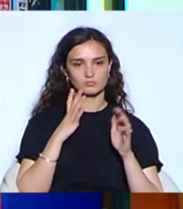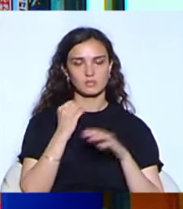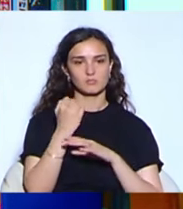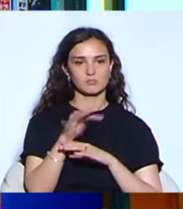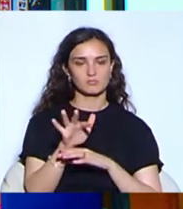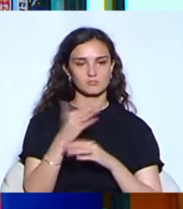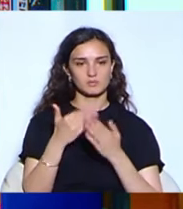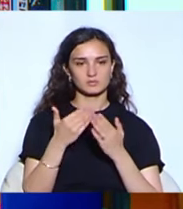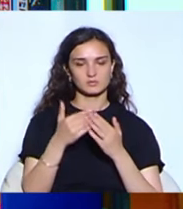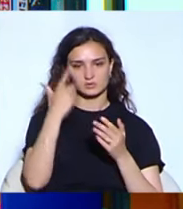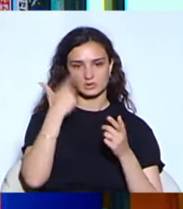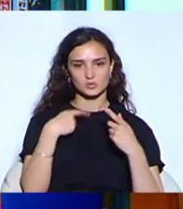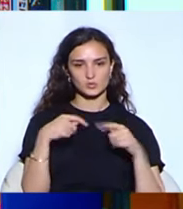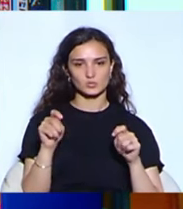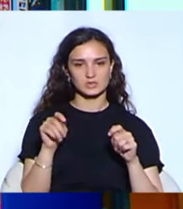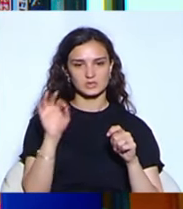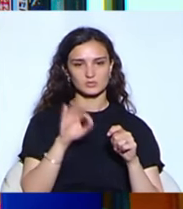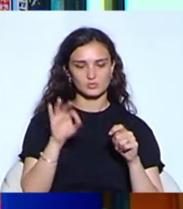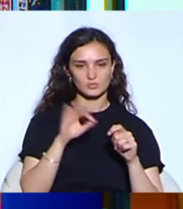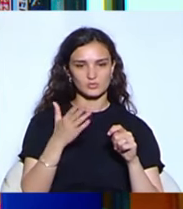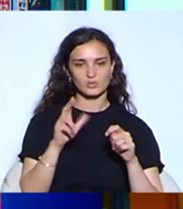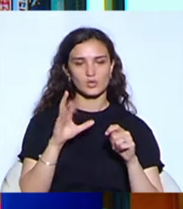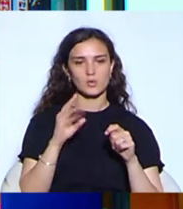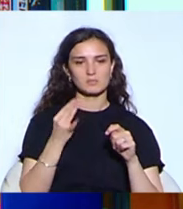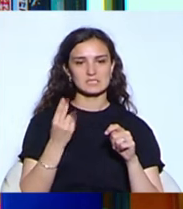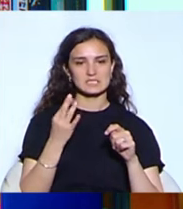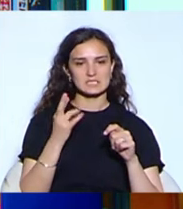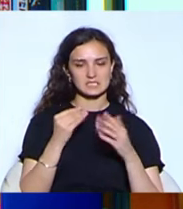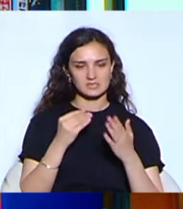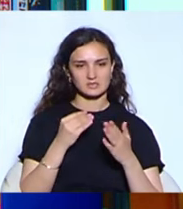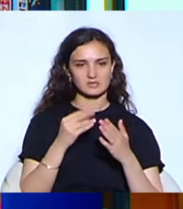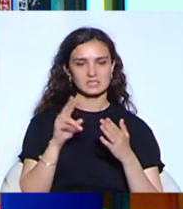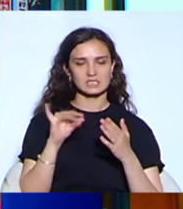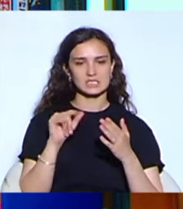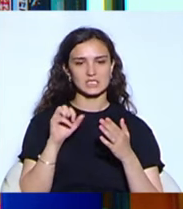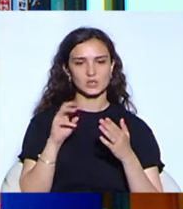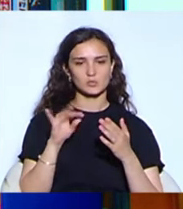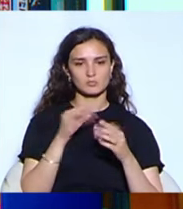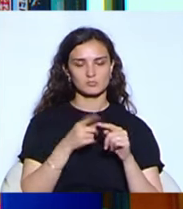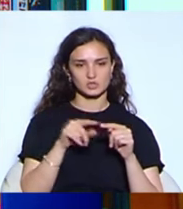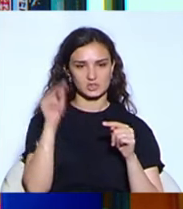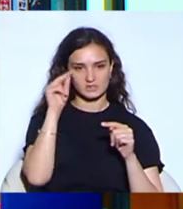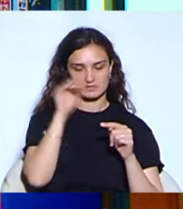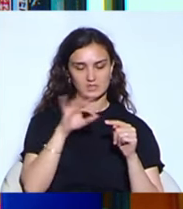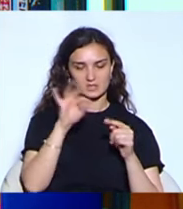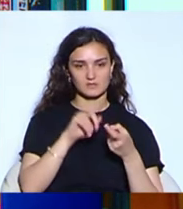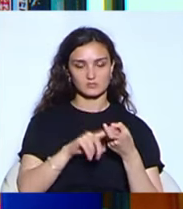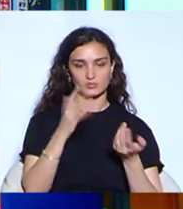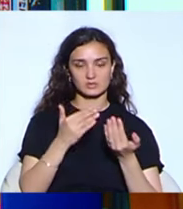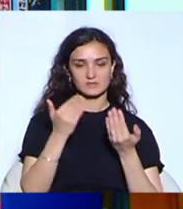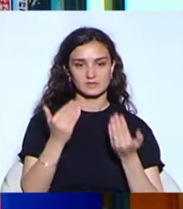მაგალითად სუიციდის შემთხვევებში, ჰომიციდის შემთხვევებში, ლითიუმის კონცენტრაციის შესწავლასთან დაკავშირებით. თუ